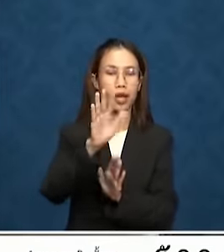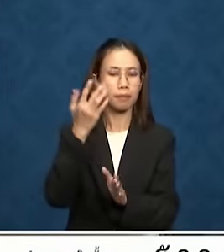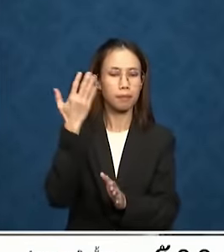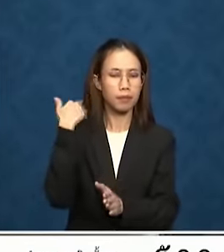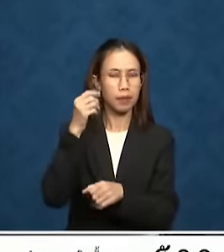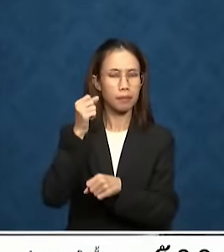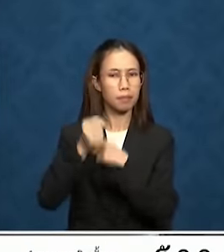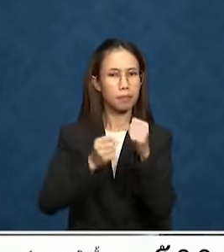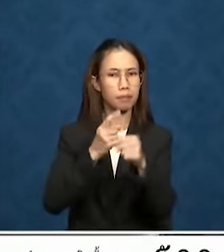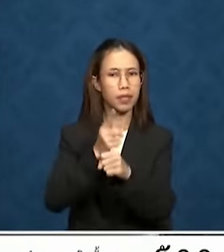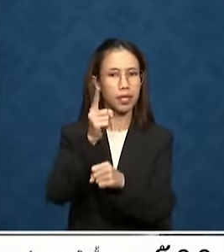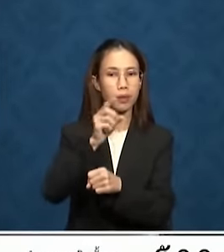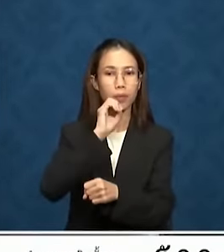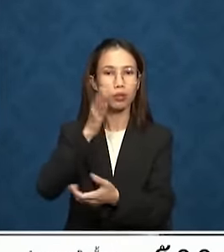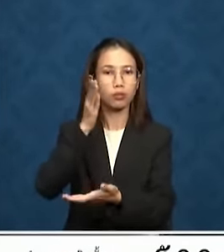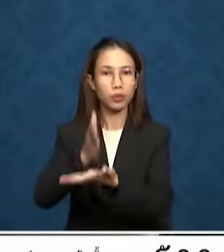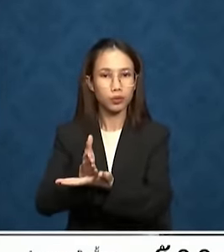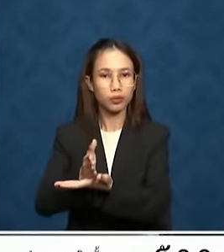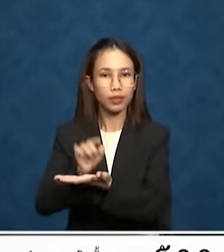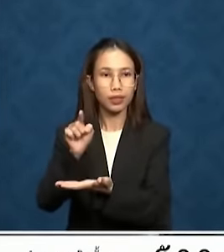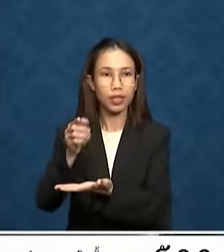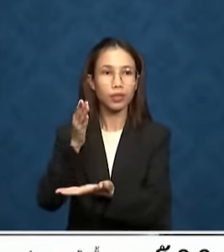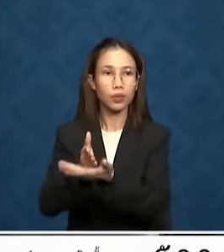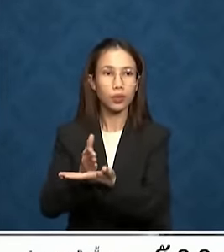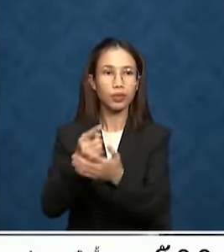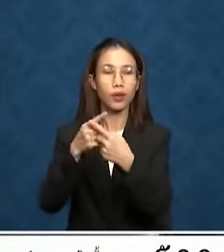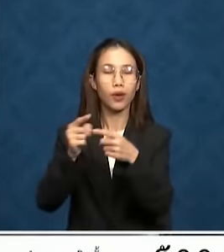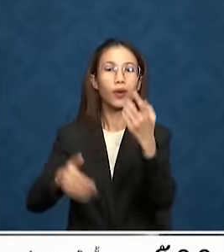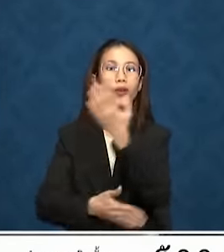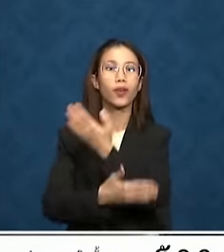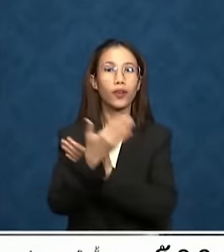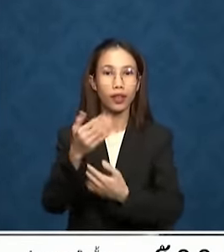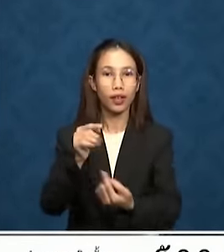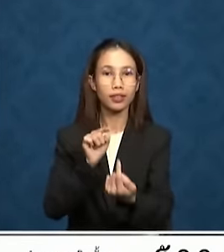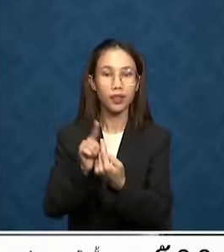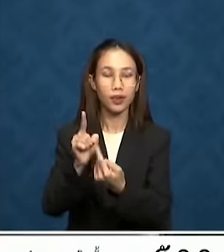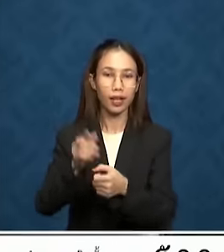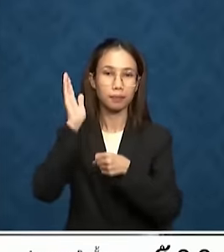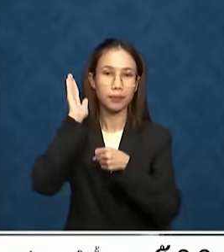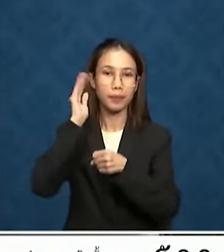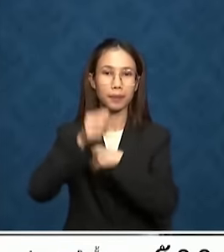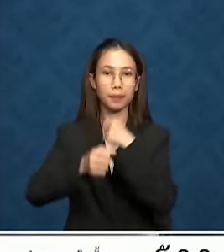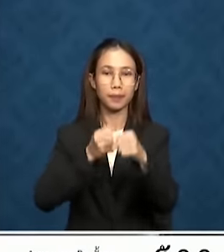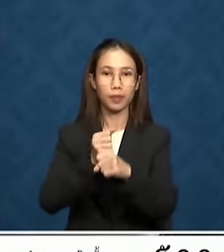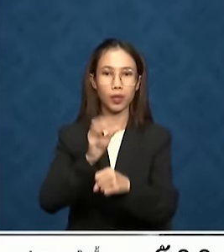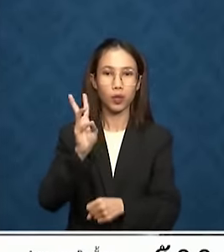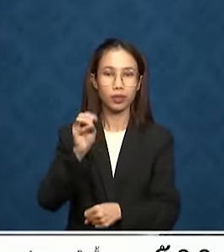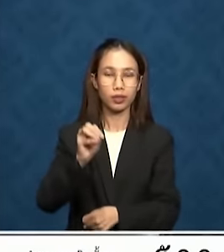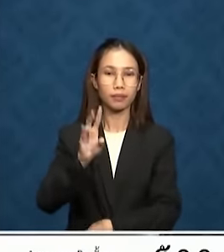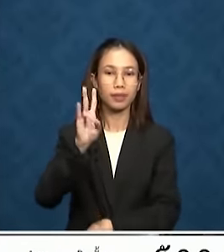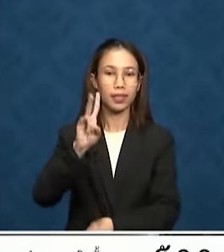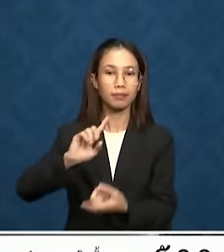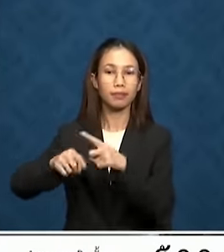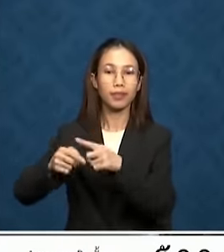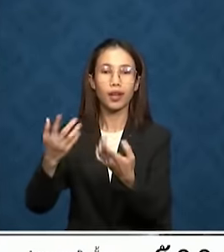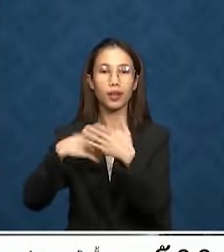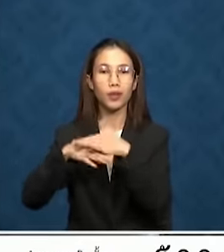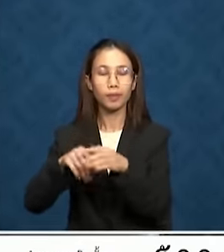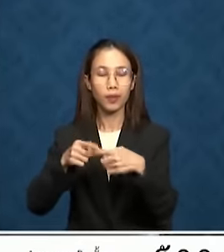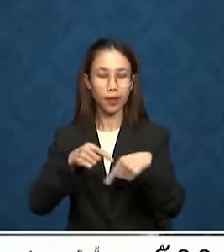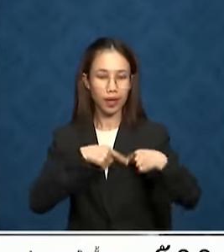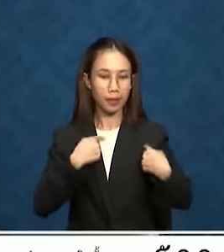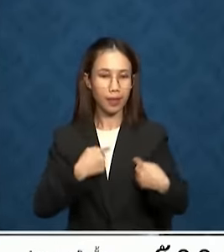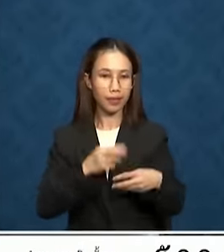โดนเหยุดปฏิบัติหน้าที่เลยไม่มีโอกาสได้อภิปรายงบประมาณปี 67กับเพื่อนๆได้แต่ส่งกำลัง